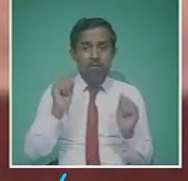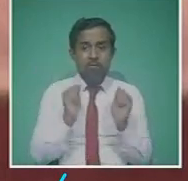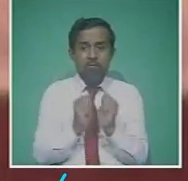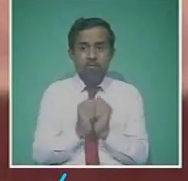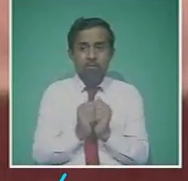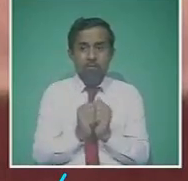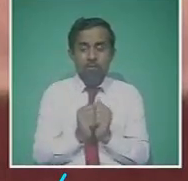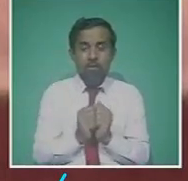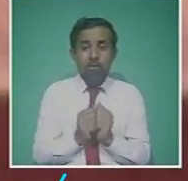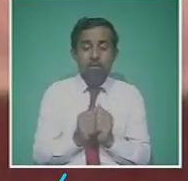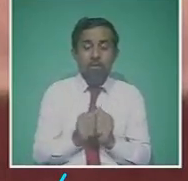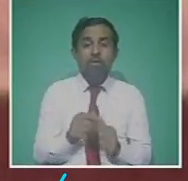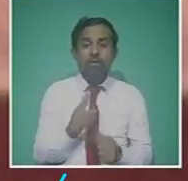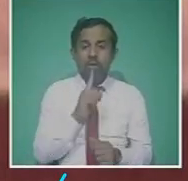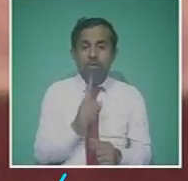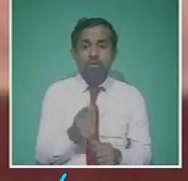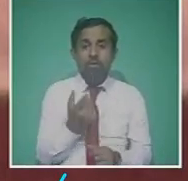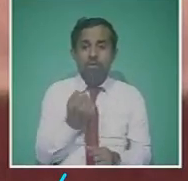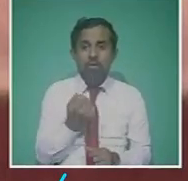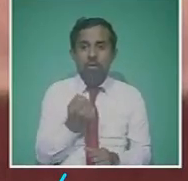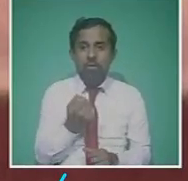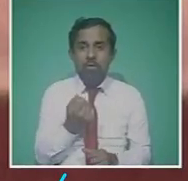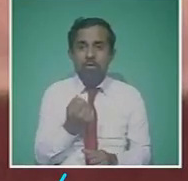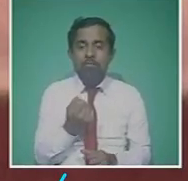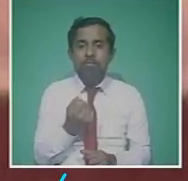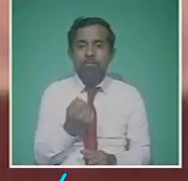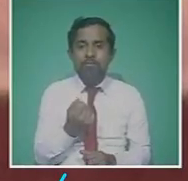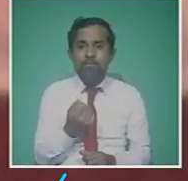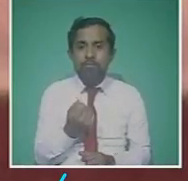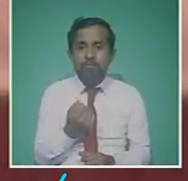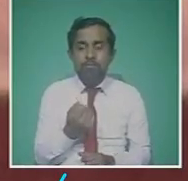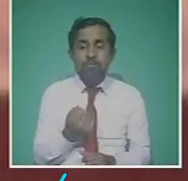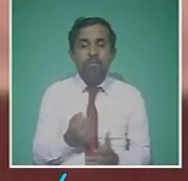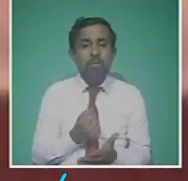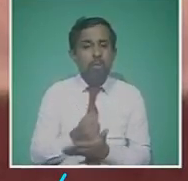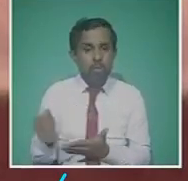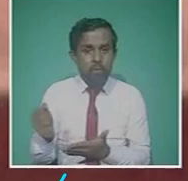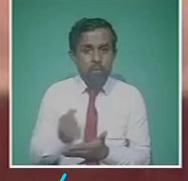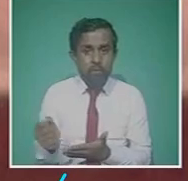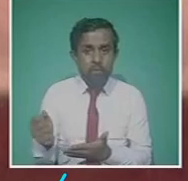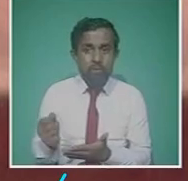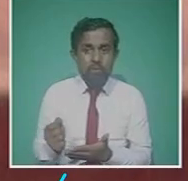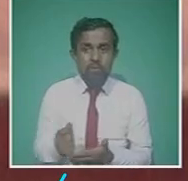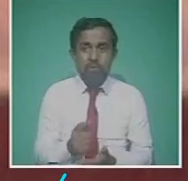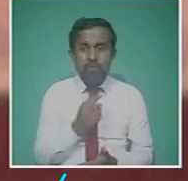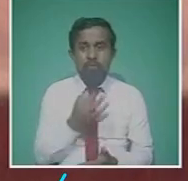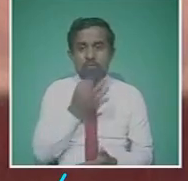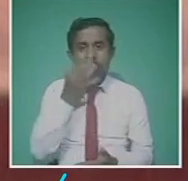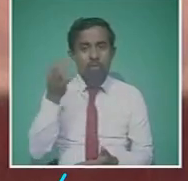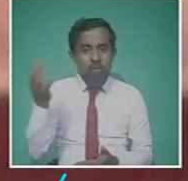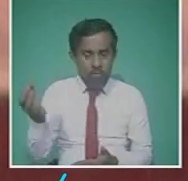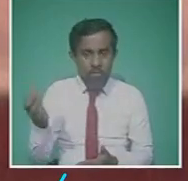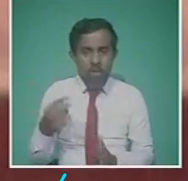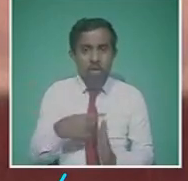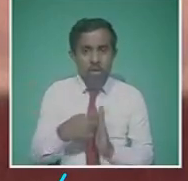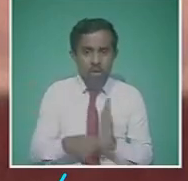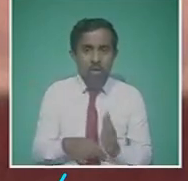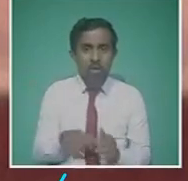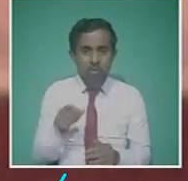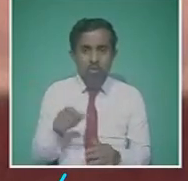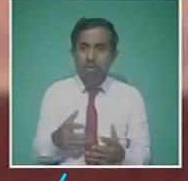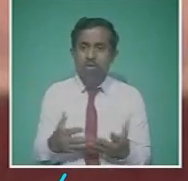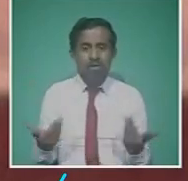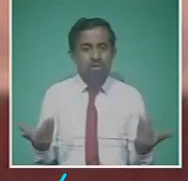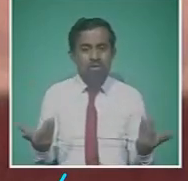කරපු එහෙම නැත්නම් ඔය කියන ආර්ථික මේ මේ විනාශ කරපු කර කෙරුවයි කියලා චෝදනා කරන ලංකාවේ හිටපු අය